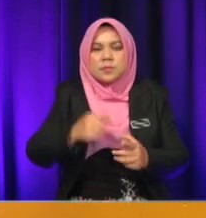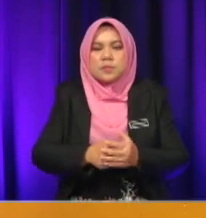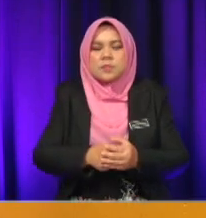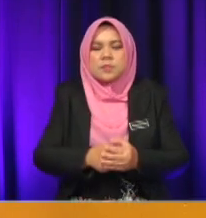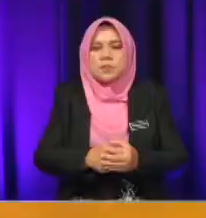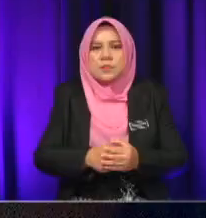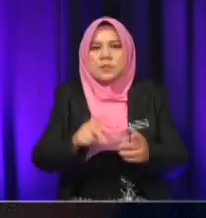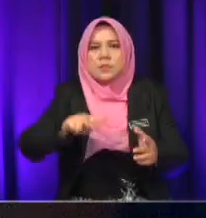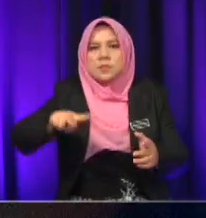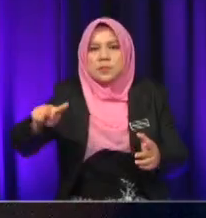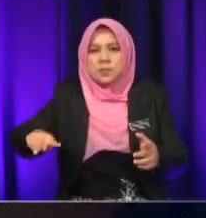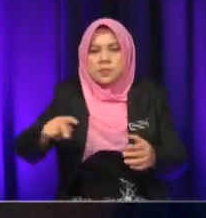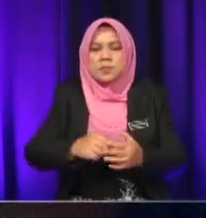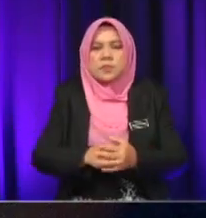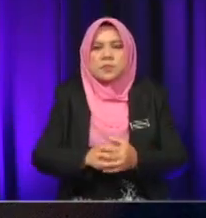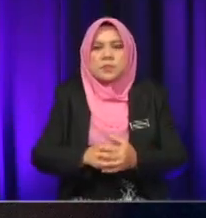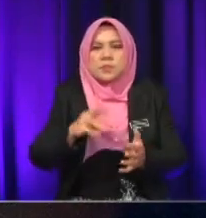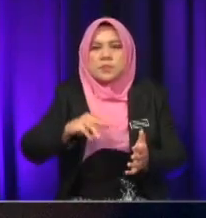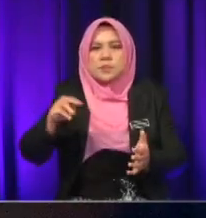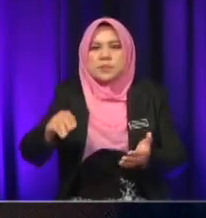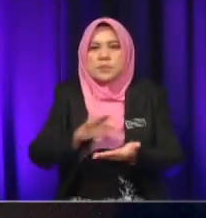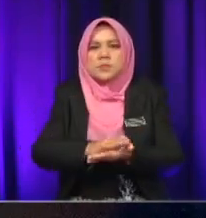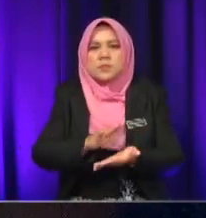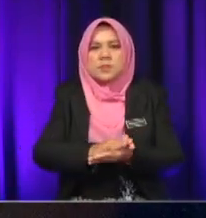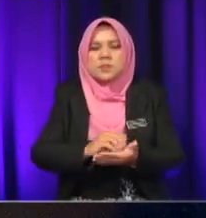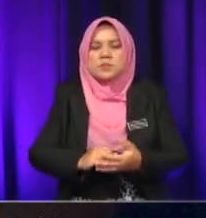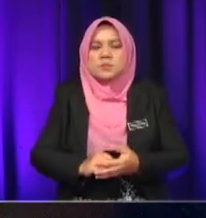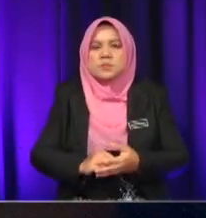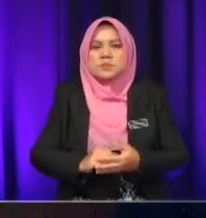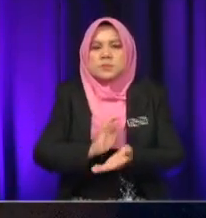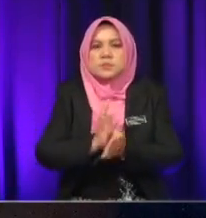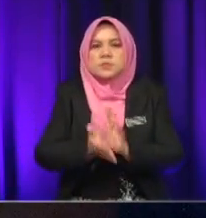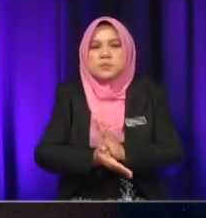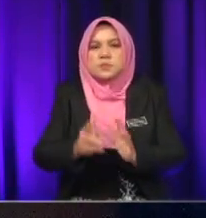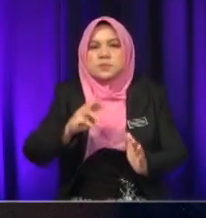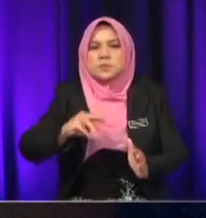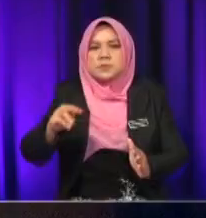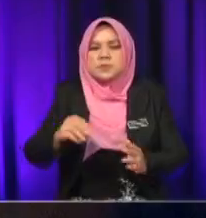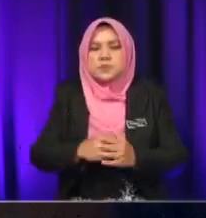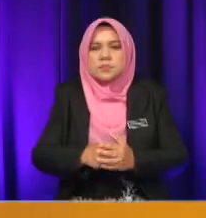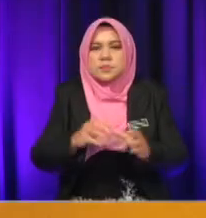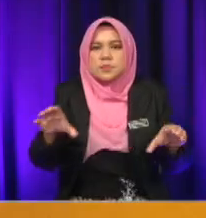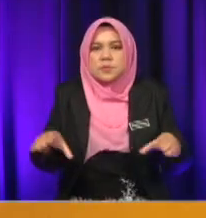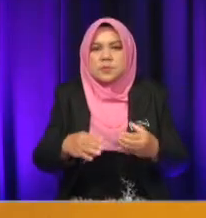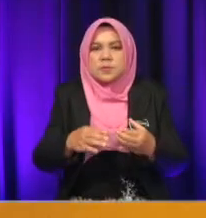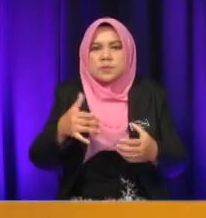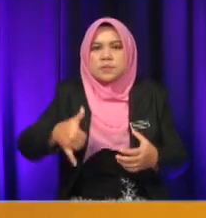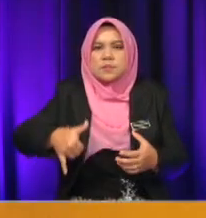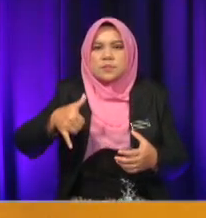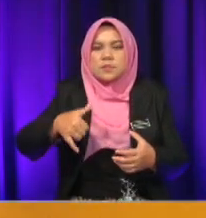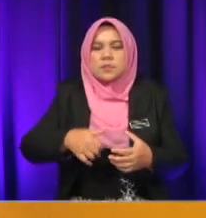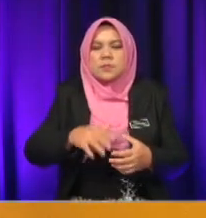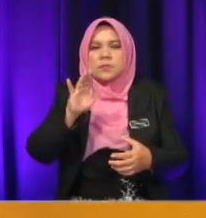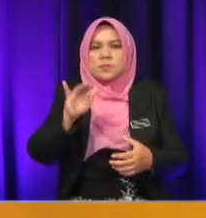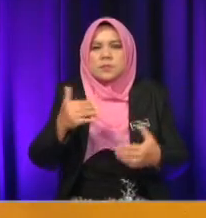sasarannya kanak-kanak. Kanak-kanak, murid-murid sekolah. Ya. Ha, jadi murid-murid saya ni kadang-kadang dia buat beg, ada